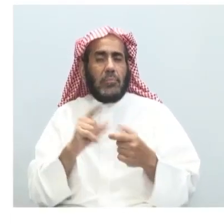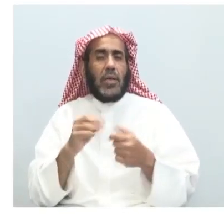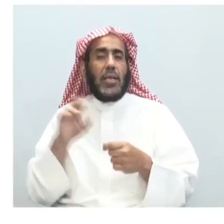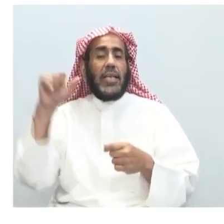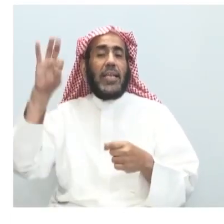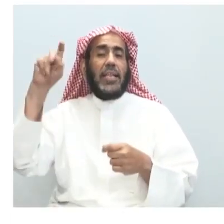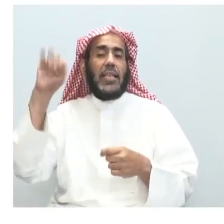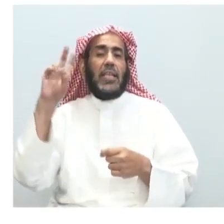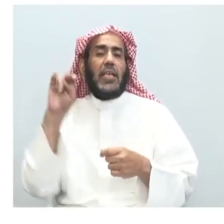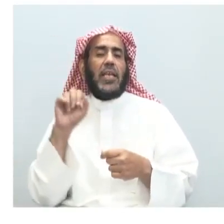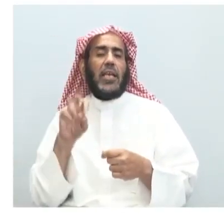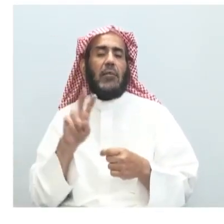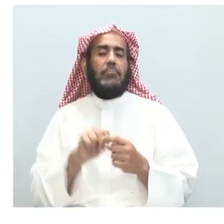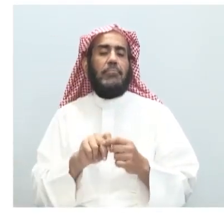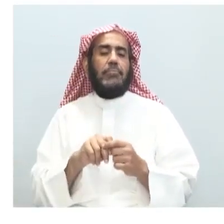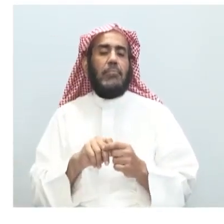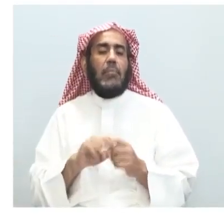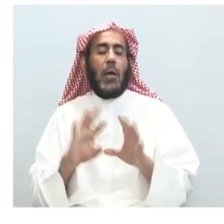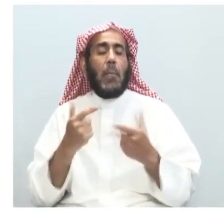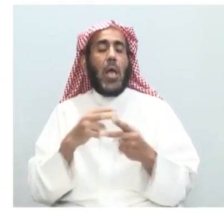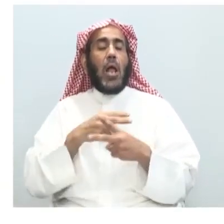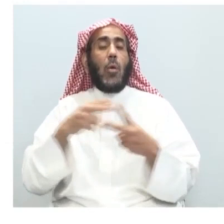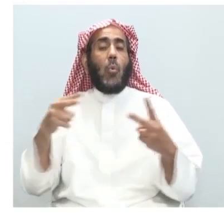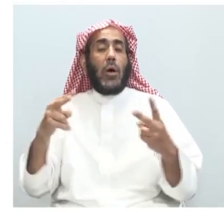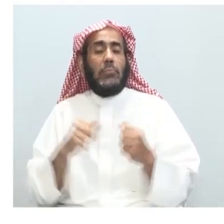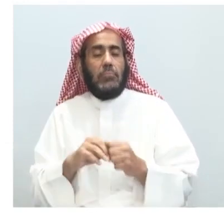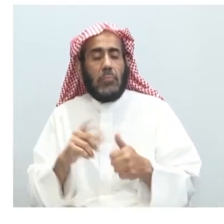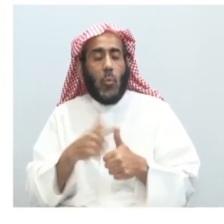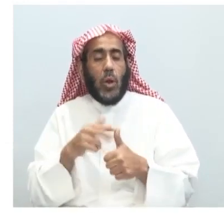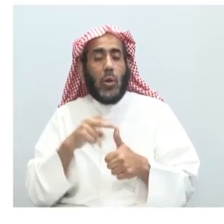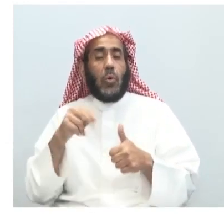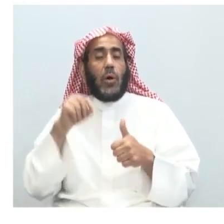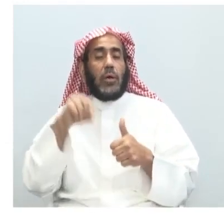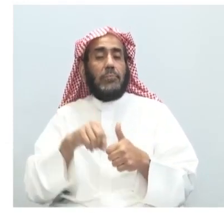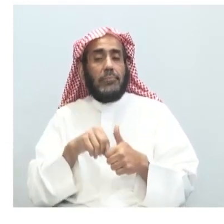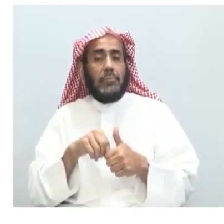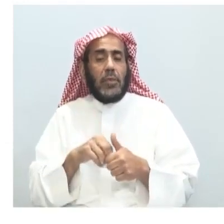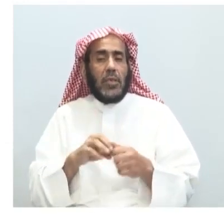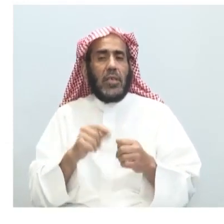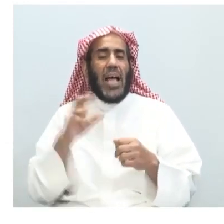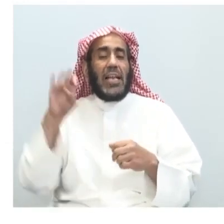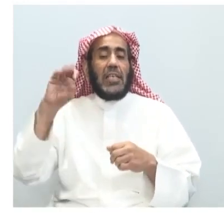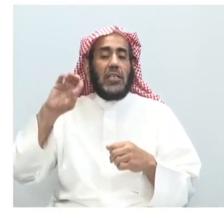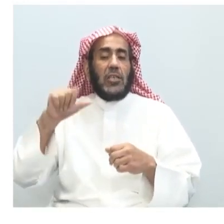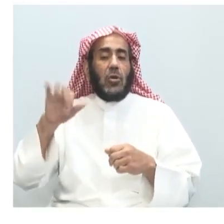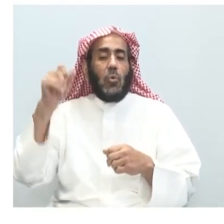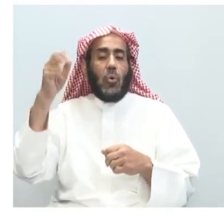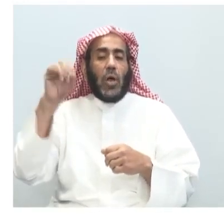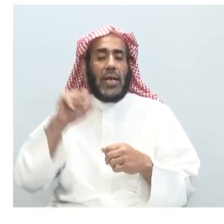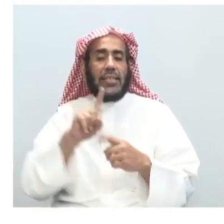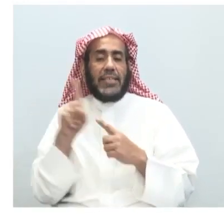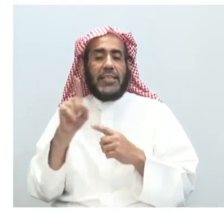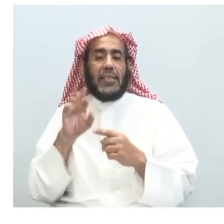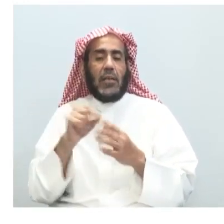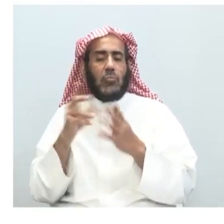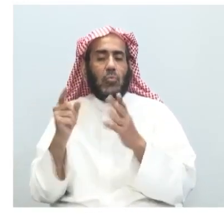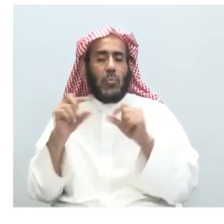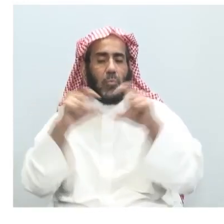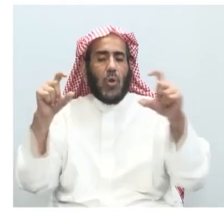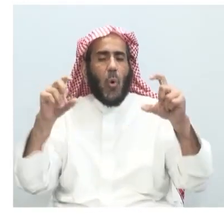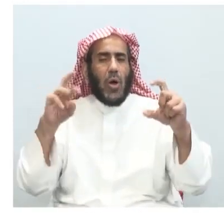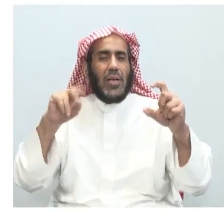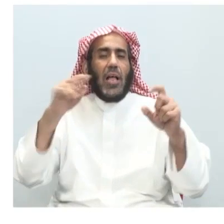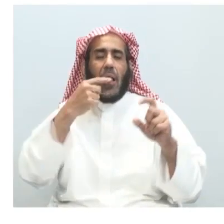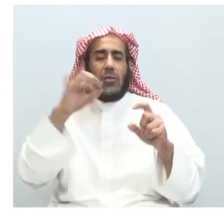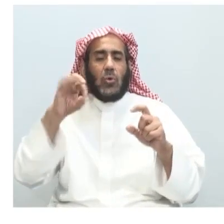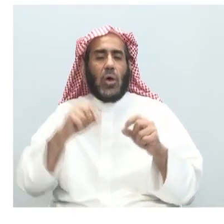رابطه اثريه ما هي الانواع اول نوع فيها هو الجليكوجين لابد ان تكتب جنبه ما